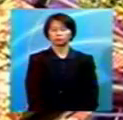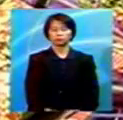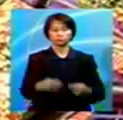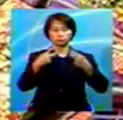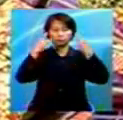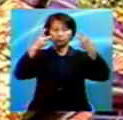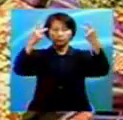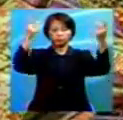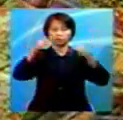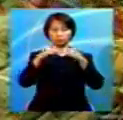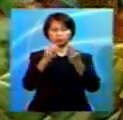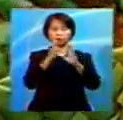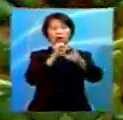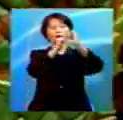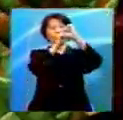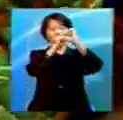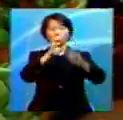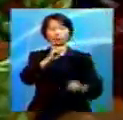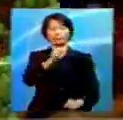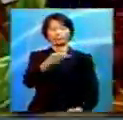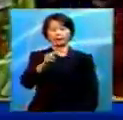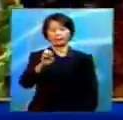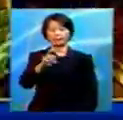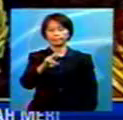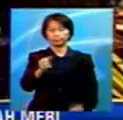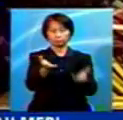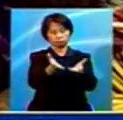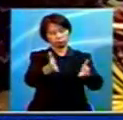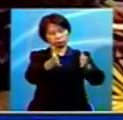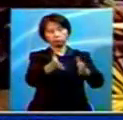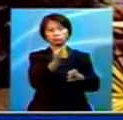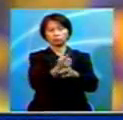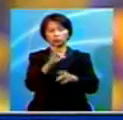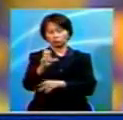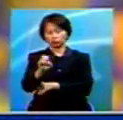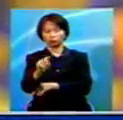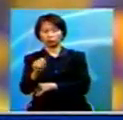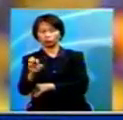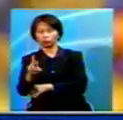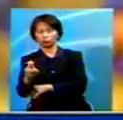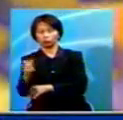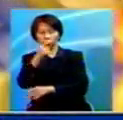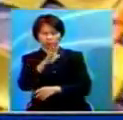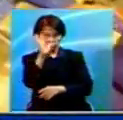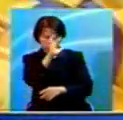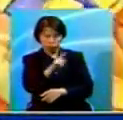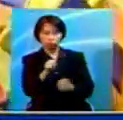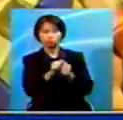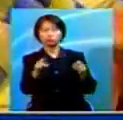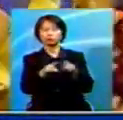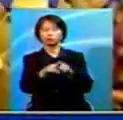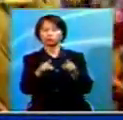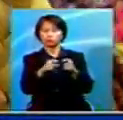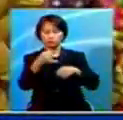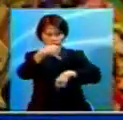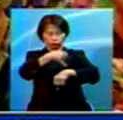Terkenal di kalangan masyarakat orang asli kaum Mahmeri, bekas buntal ini juga dipanggil sungu duri. Ini kerana corak anyamannya hampir menyerupai